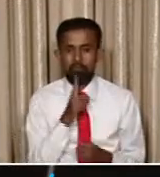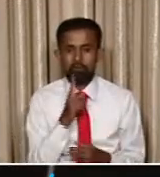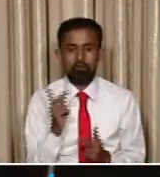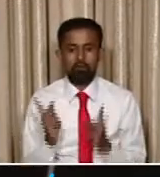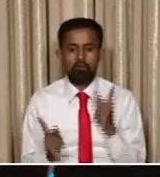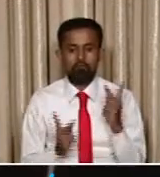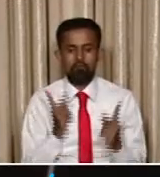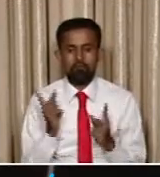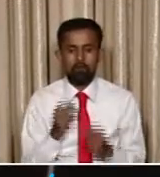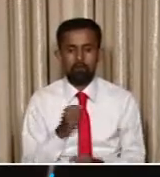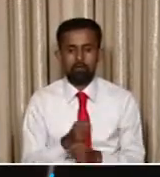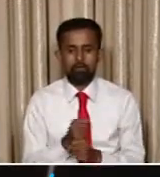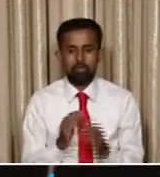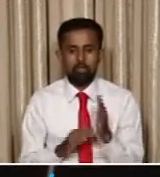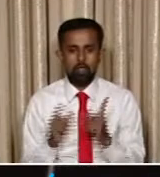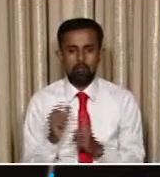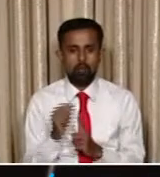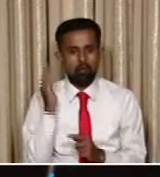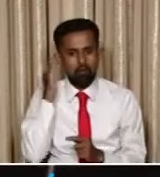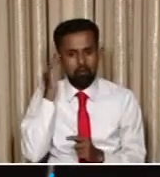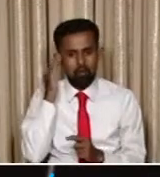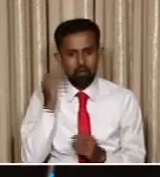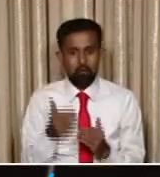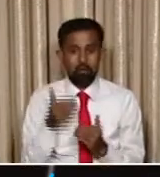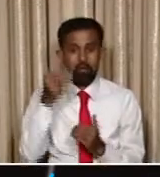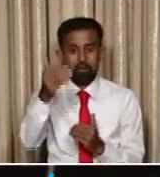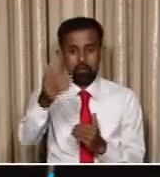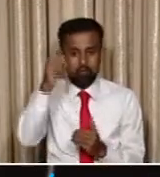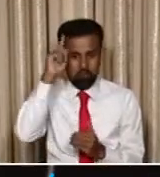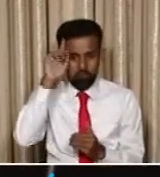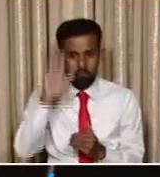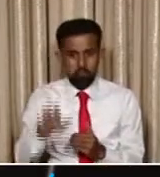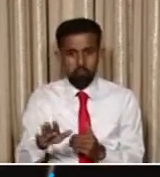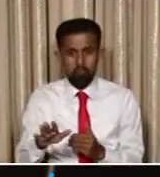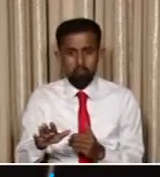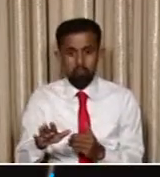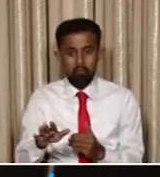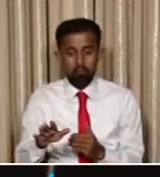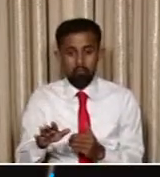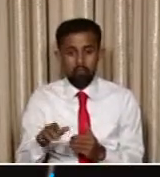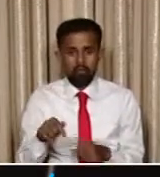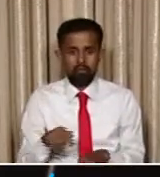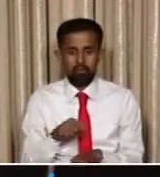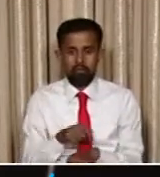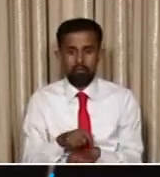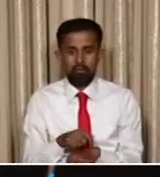සංචාරක රාජ්‍ය ඇමති විදිහට අපි ඉදිරියට බලාපොරොත්තු වෙනවා මේ ඇවිල්ලා තියෙනවා දැනට